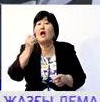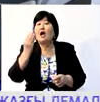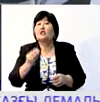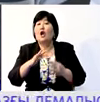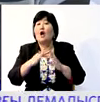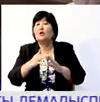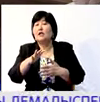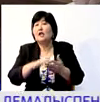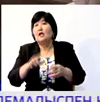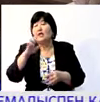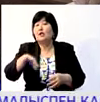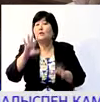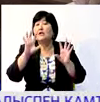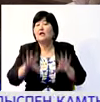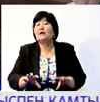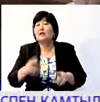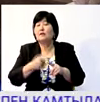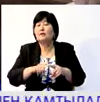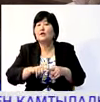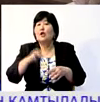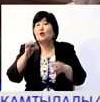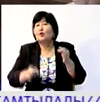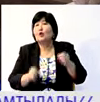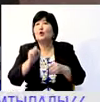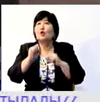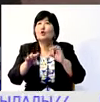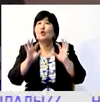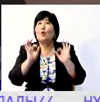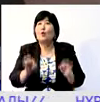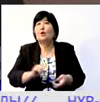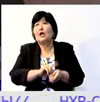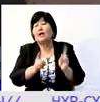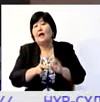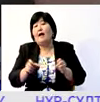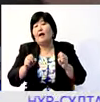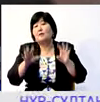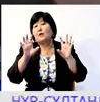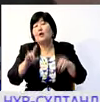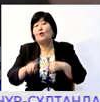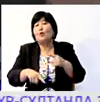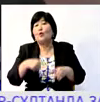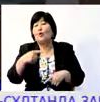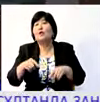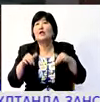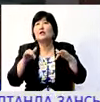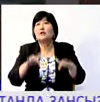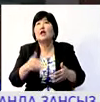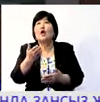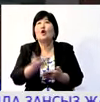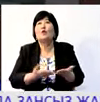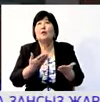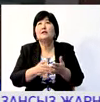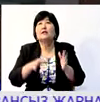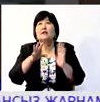жалғасты. Еліміздегі заңдар мен кодекстердегі сот жүктемесін оңтайландыру және қылмыстық заңнаманы одан әрі ізгілендіру мәселелері бойынша